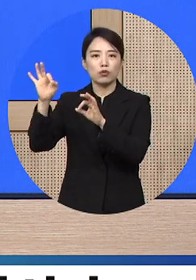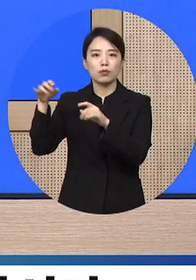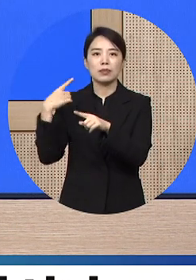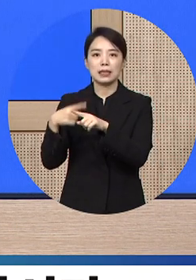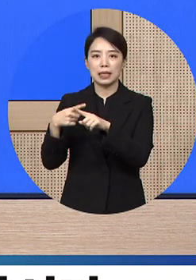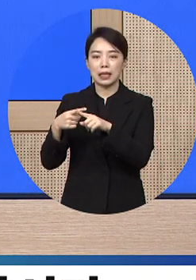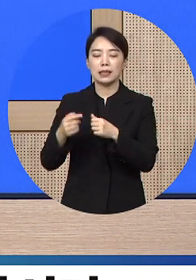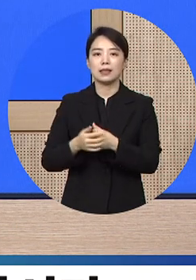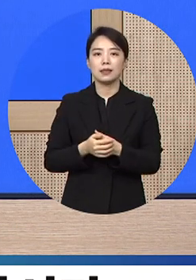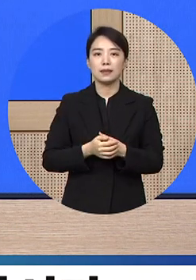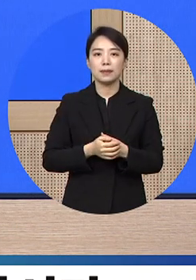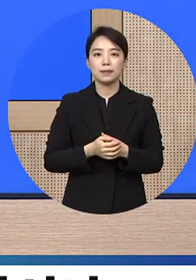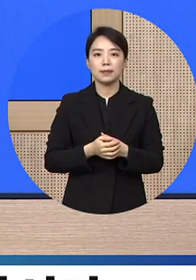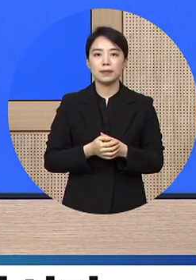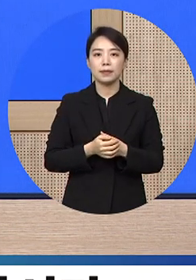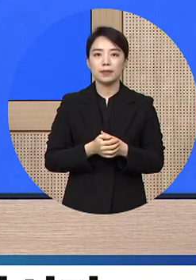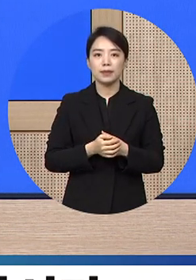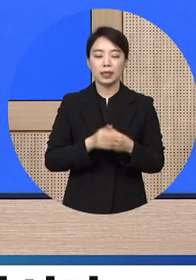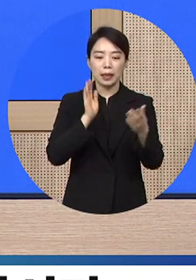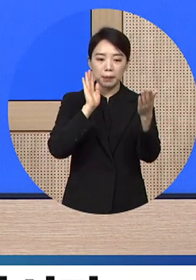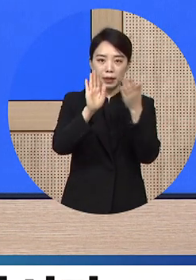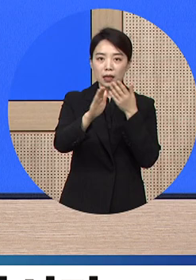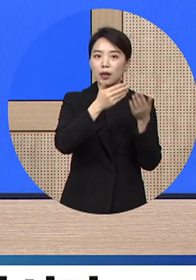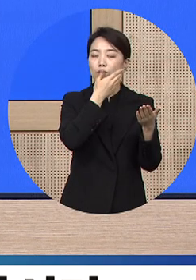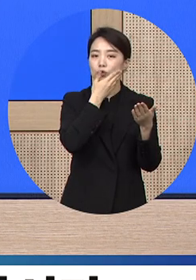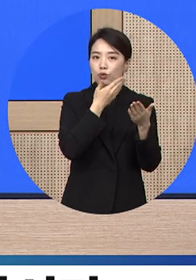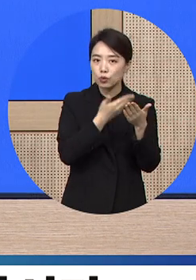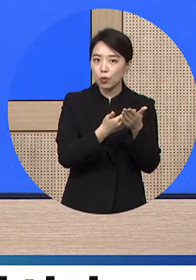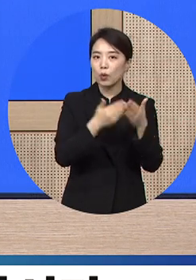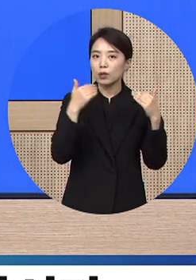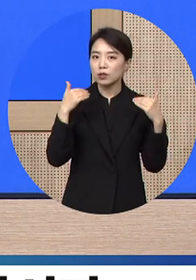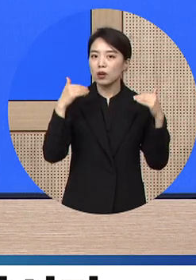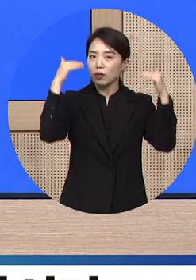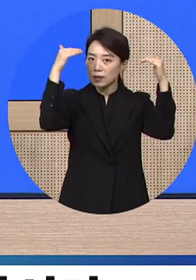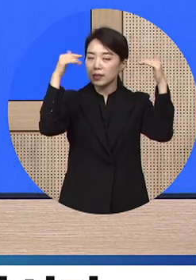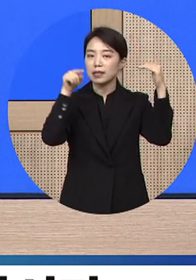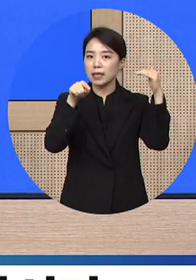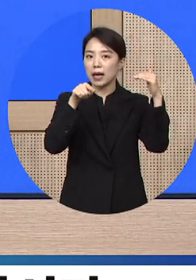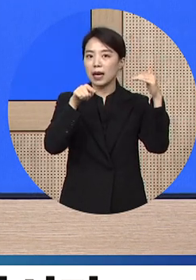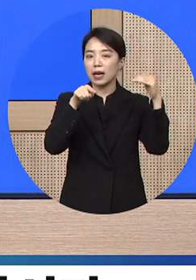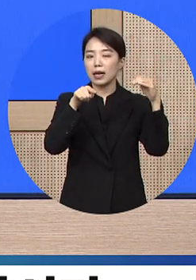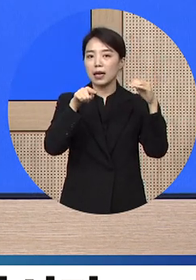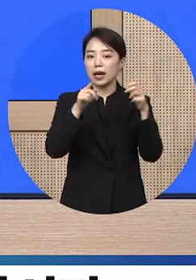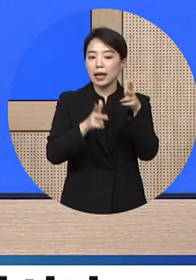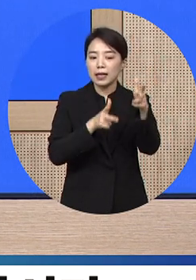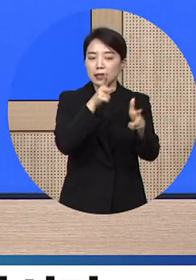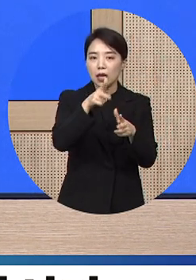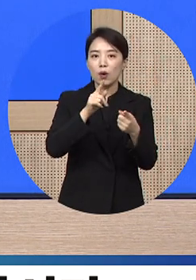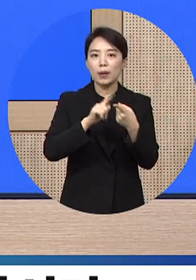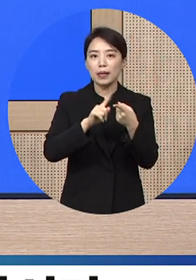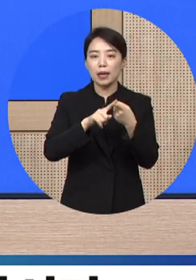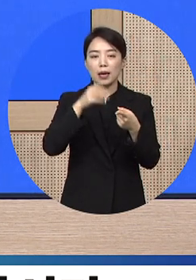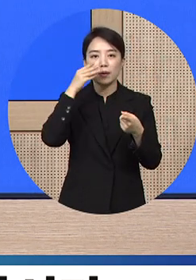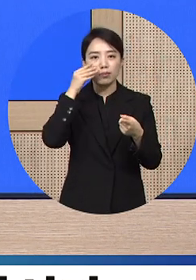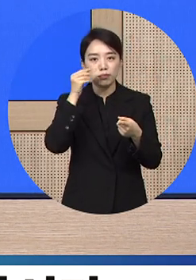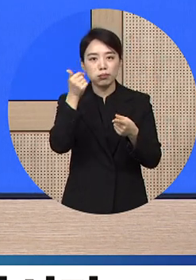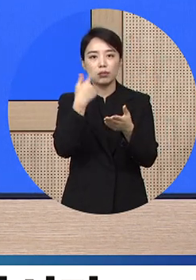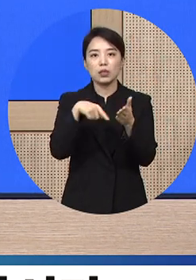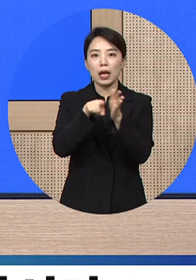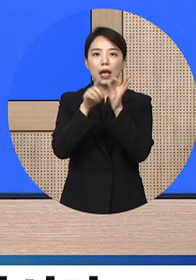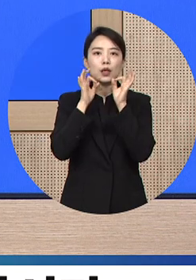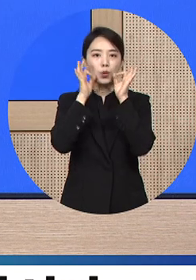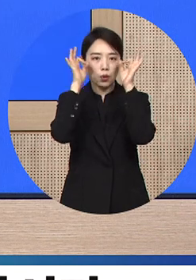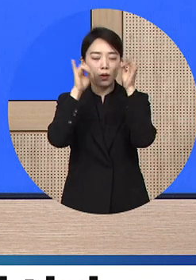저희는 미래 핵심 성장 산업들에 대한 활성화를 위해서 노력할